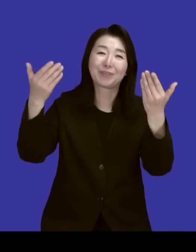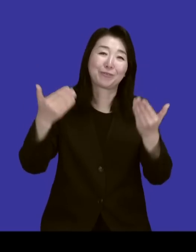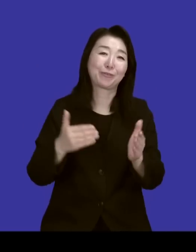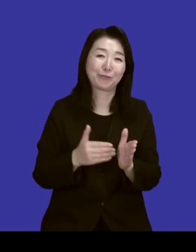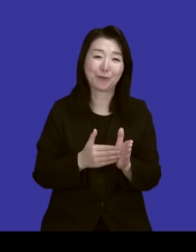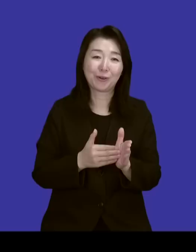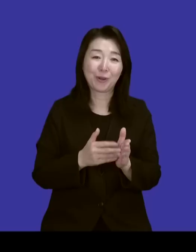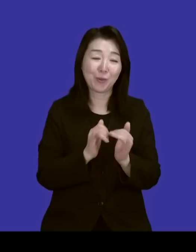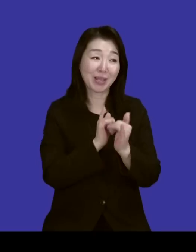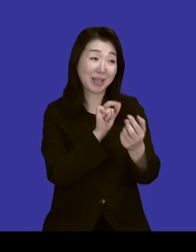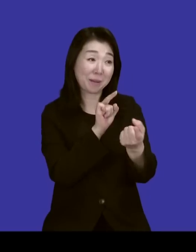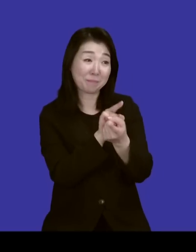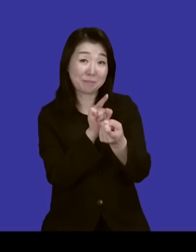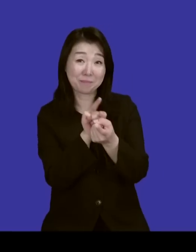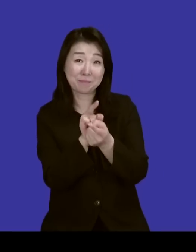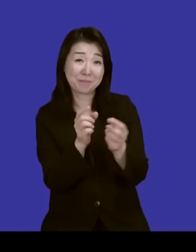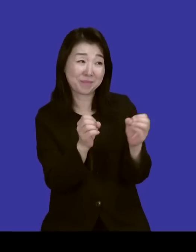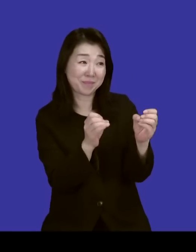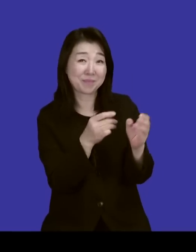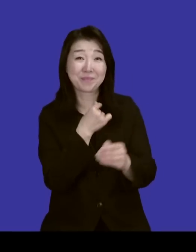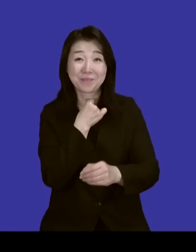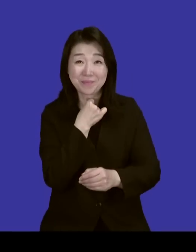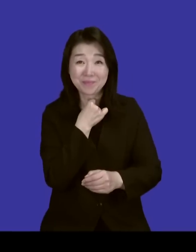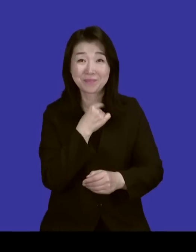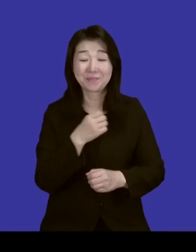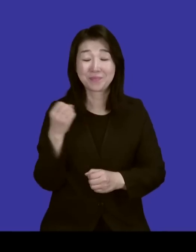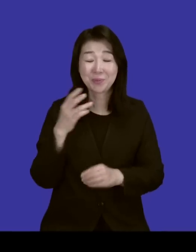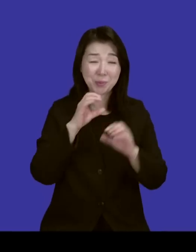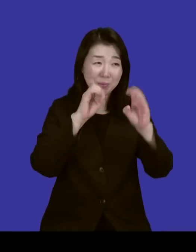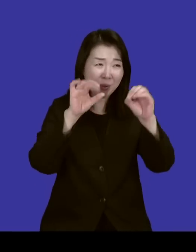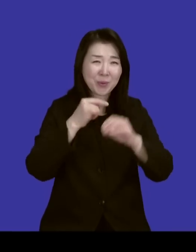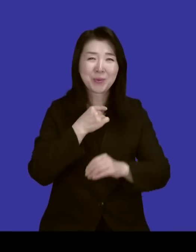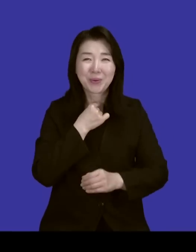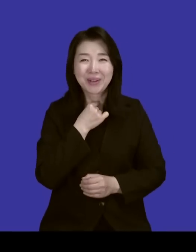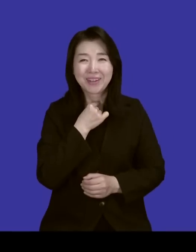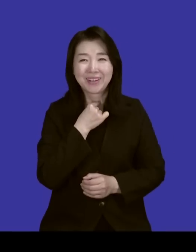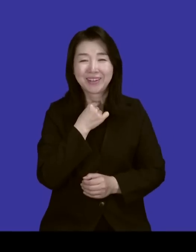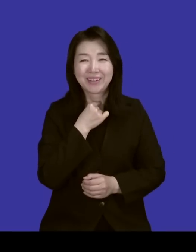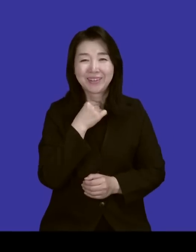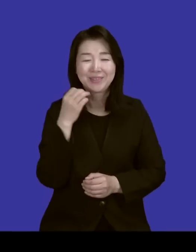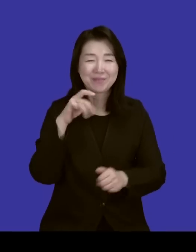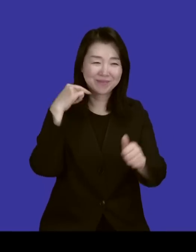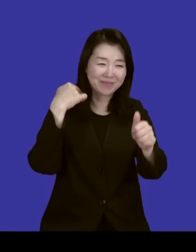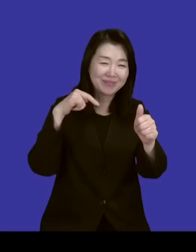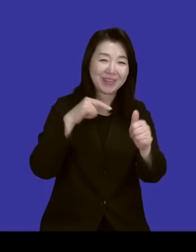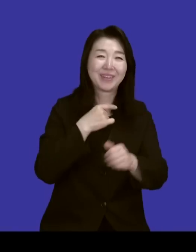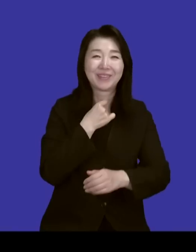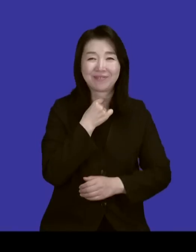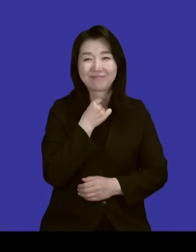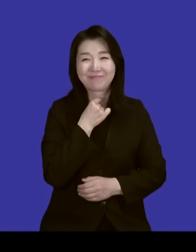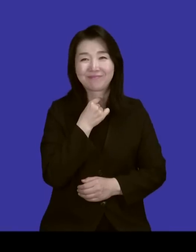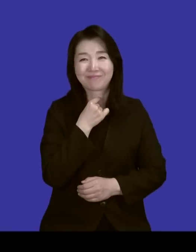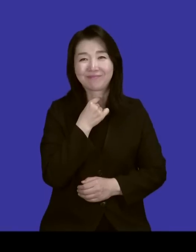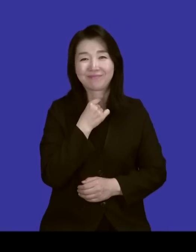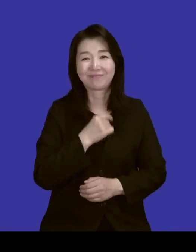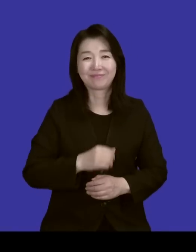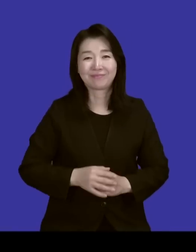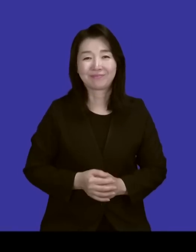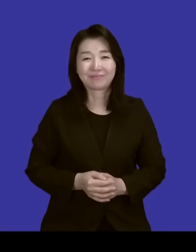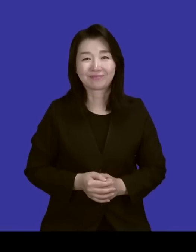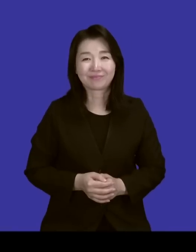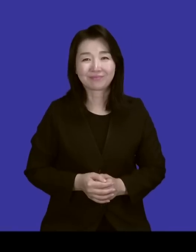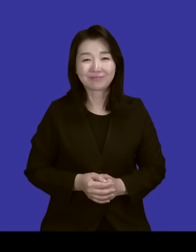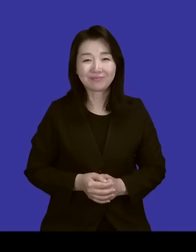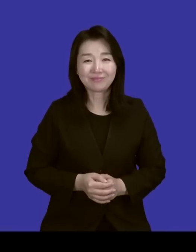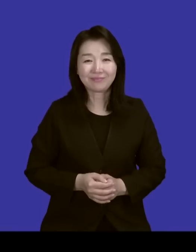막 사람들 만나서 얘기하고 싶고 예. 전도하고 싶고 네. 가르치고 싶고 예. 그런